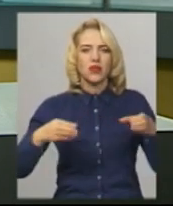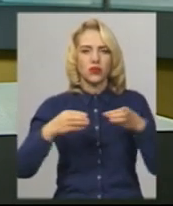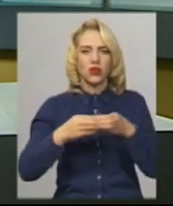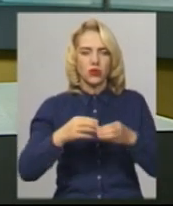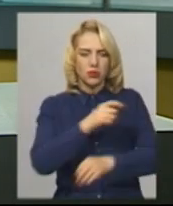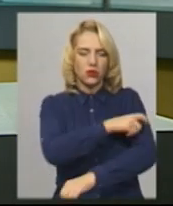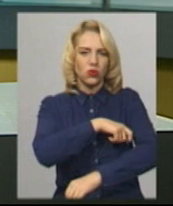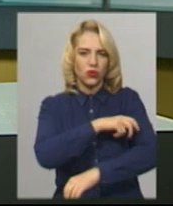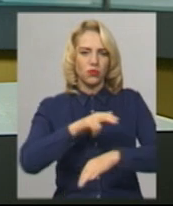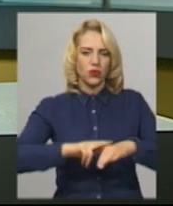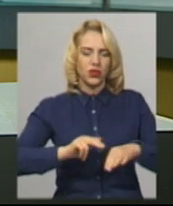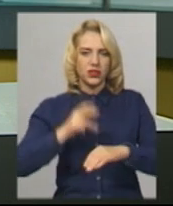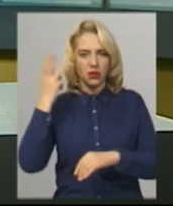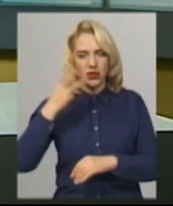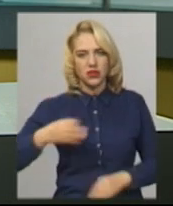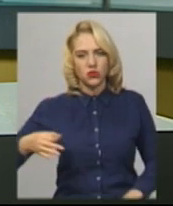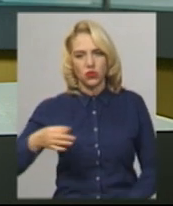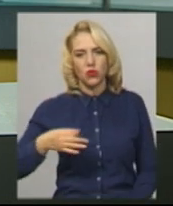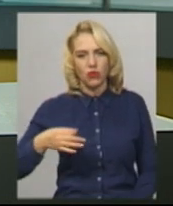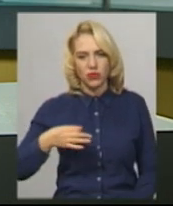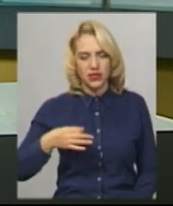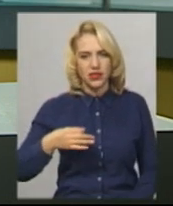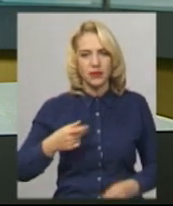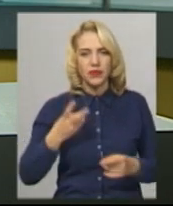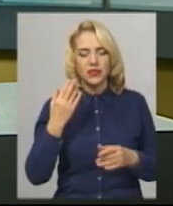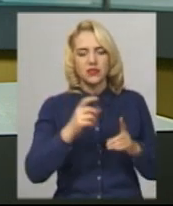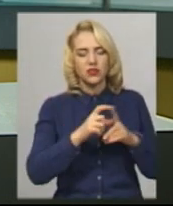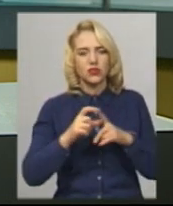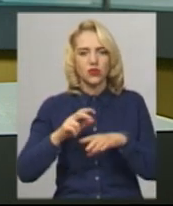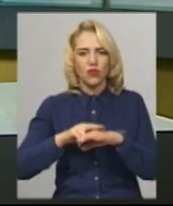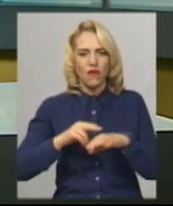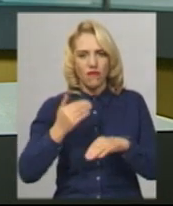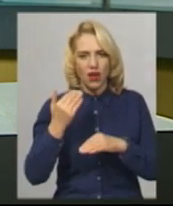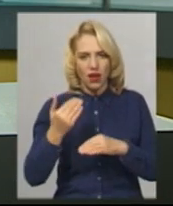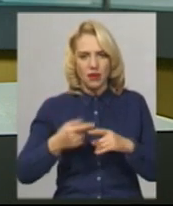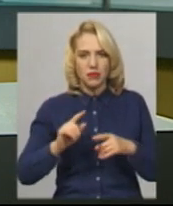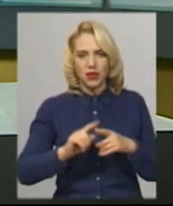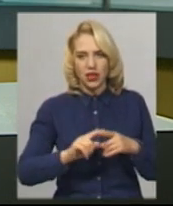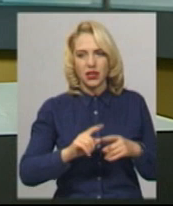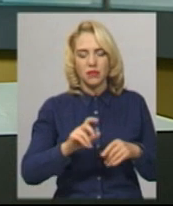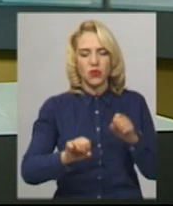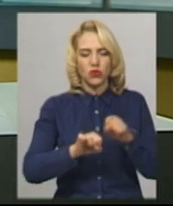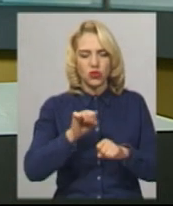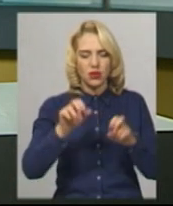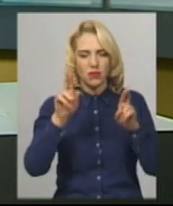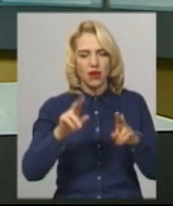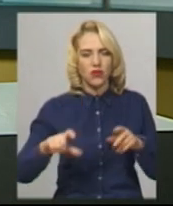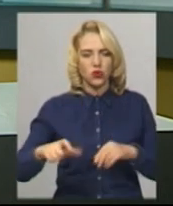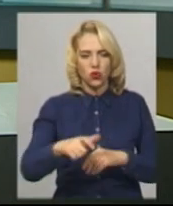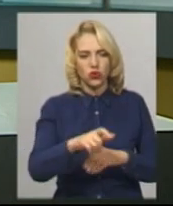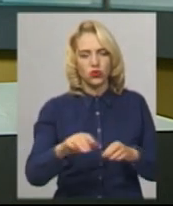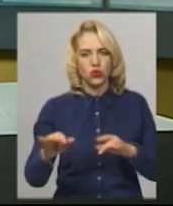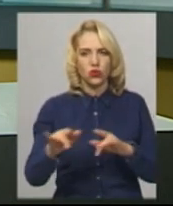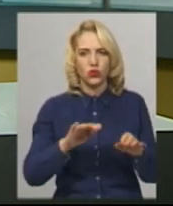патрульної поліції Хмельницької області Роксолана Середюк. За її словами, порушникам правил дорожнього руху загрожує штраф у розмірі